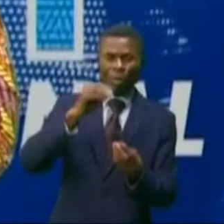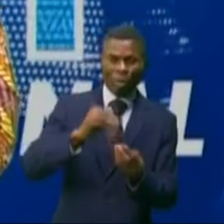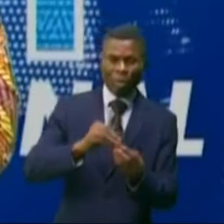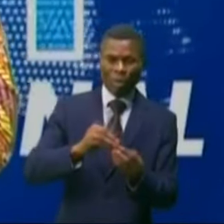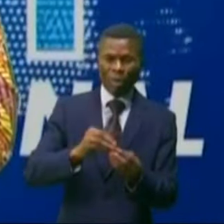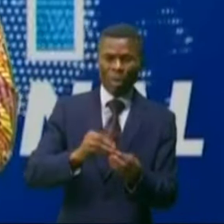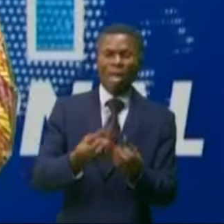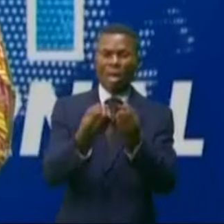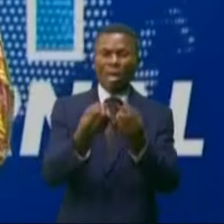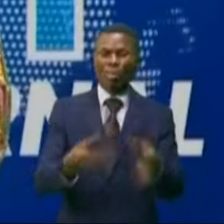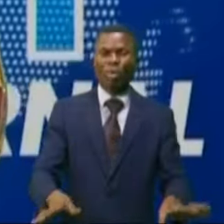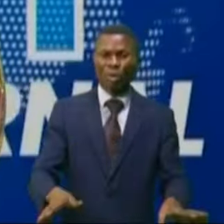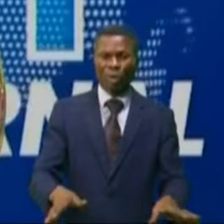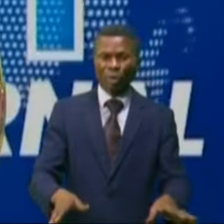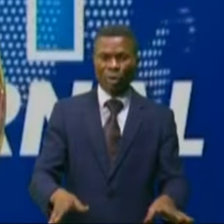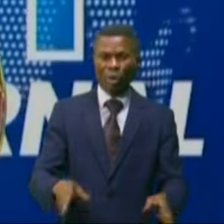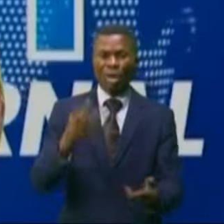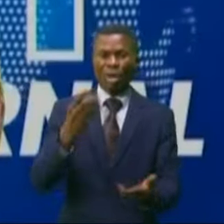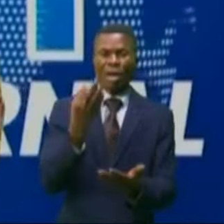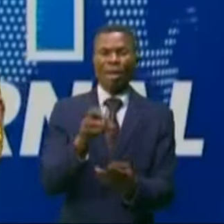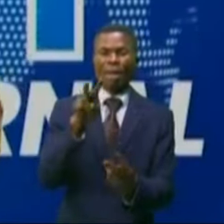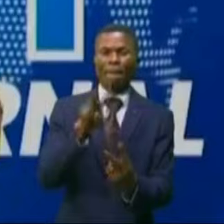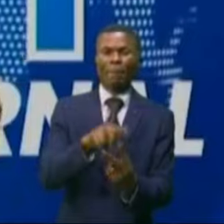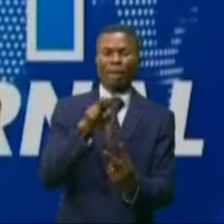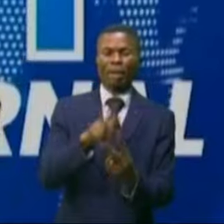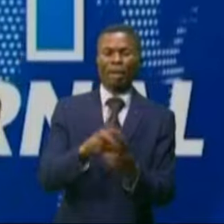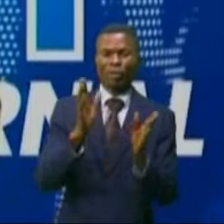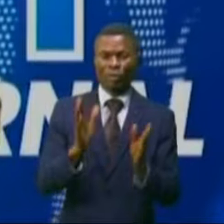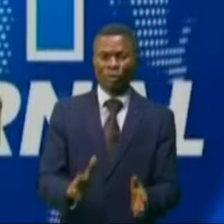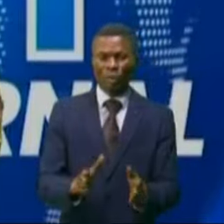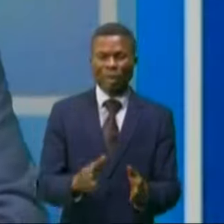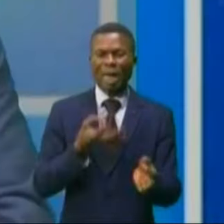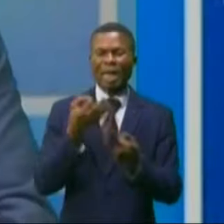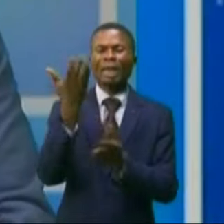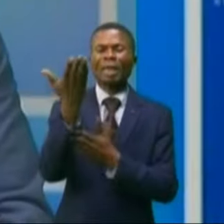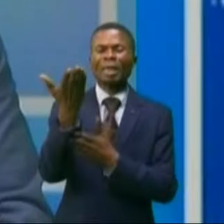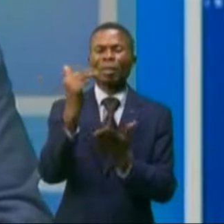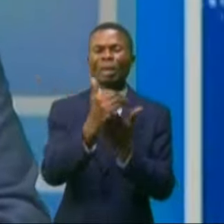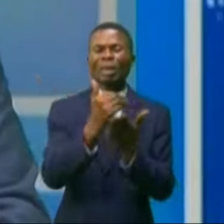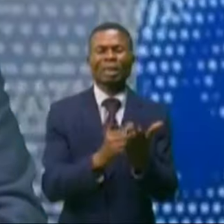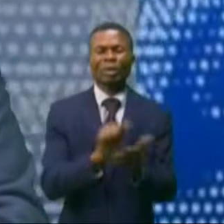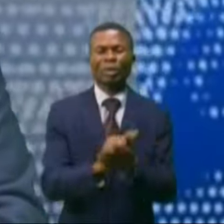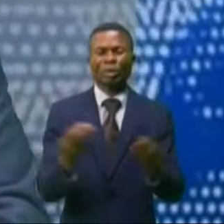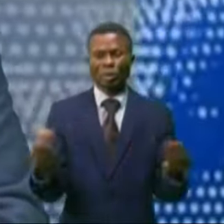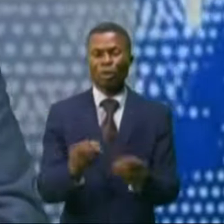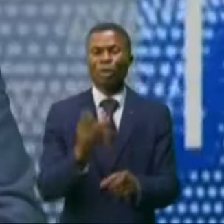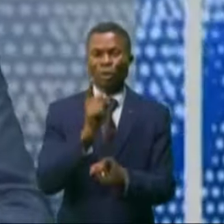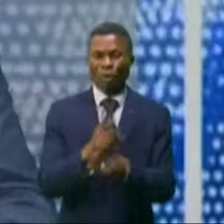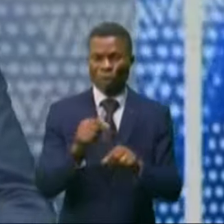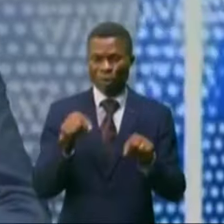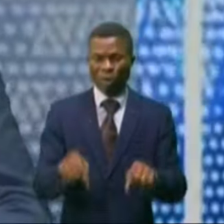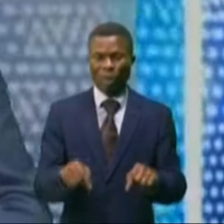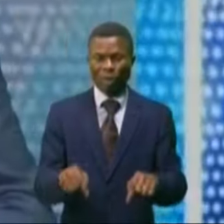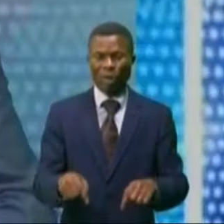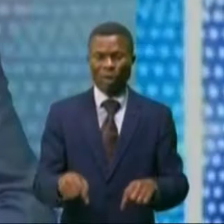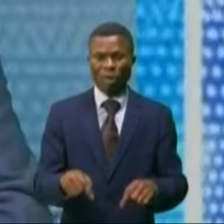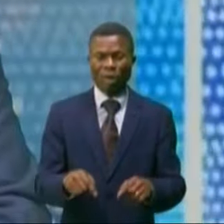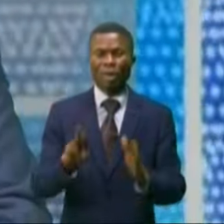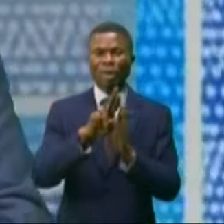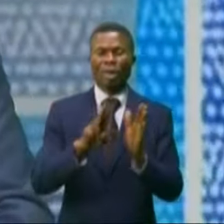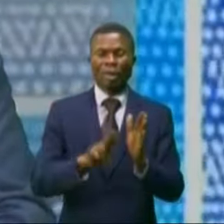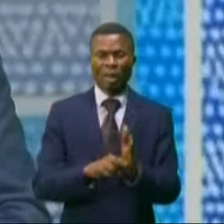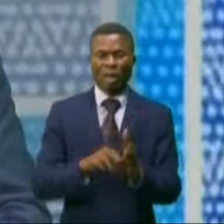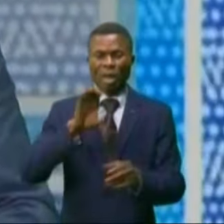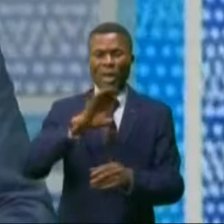pertes prévisionnelles. Alors pourquoi une telle recommandation ? Effectivement, parce qu'aujourd'hui, le régulateur qui est la Banque